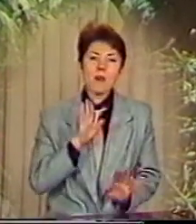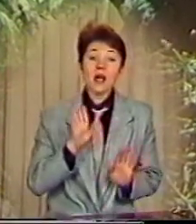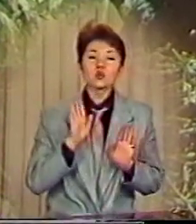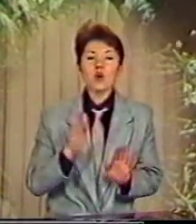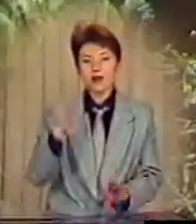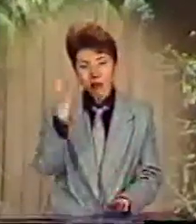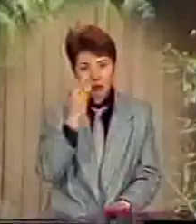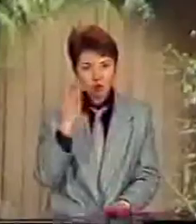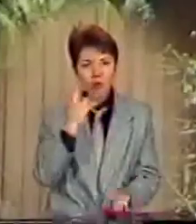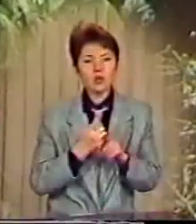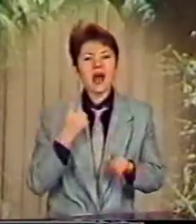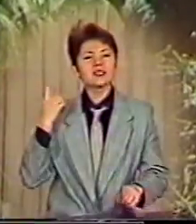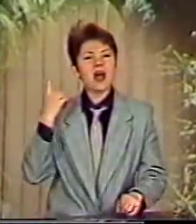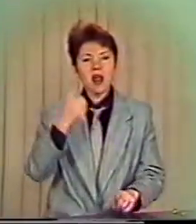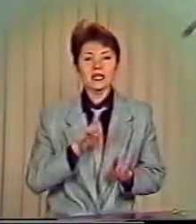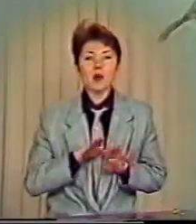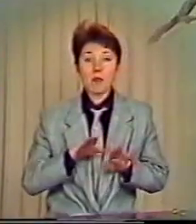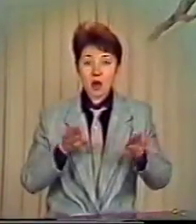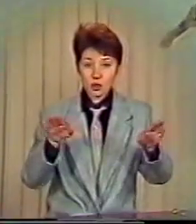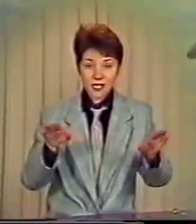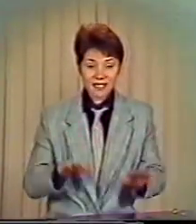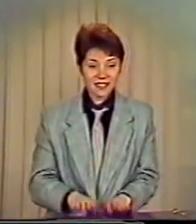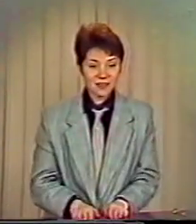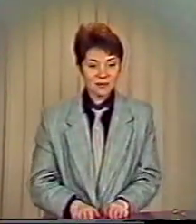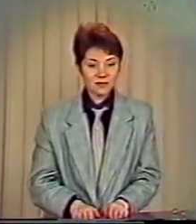только мечтают о дальних полетах.